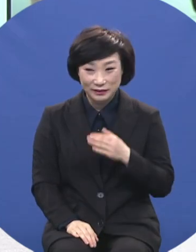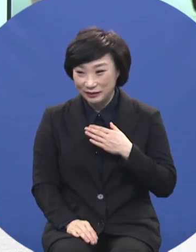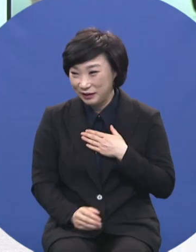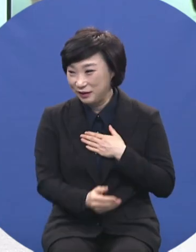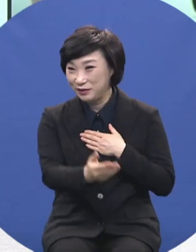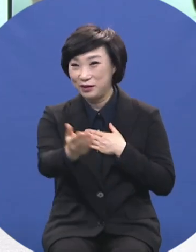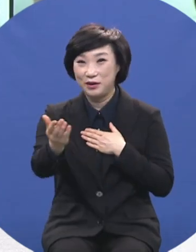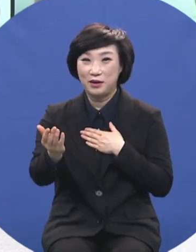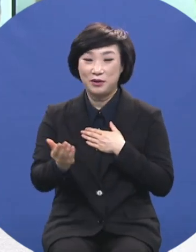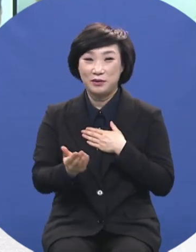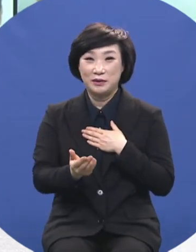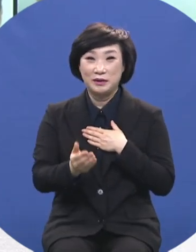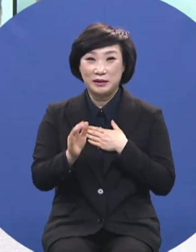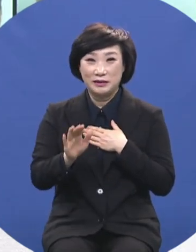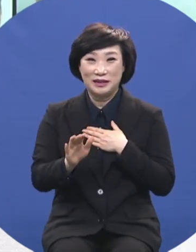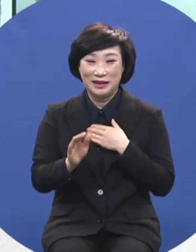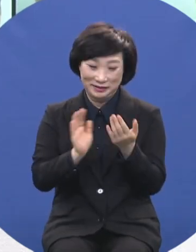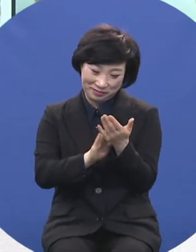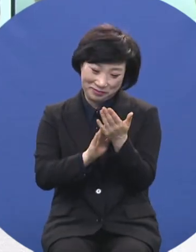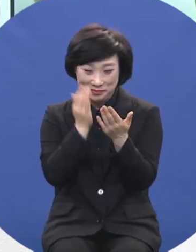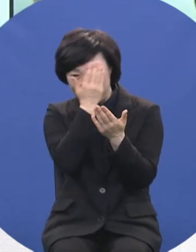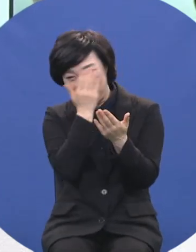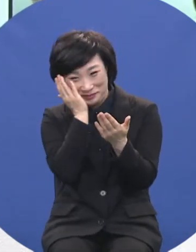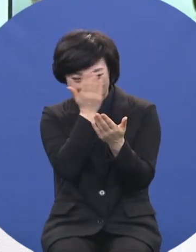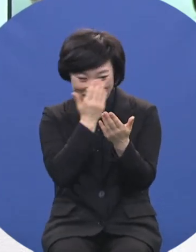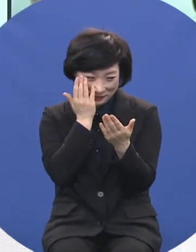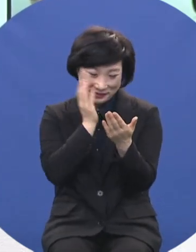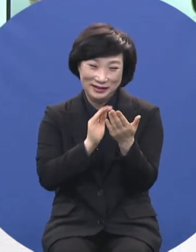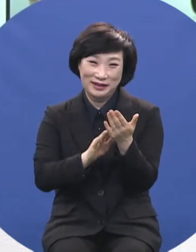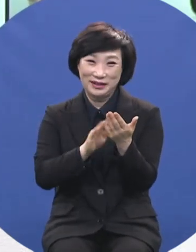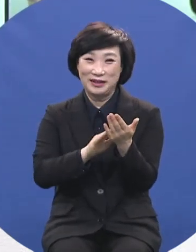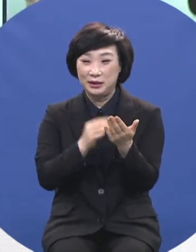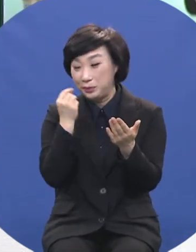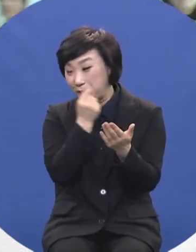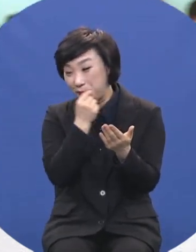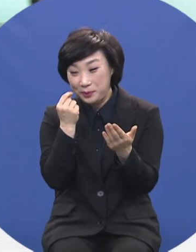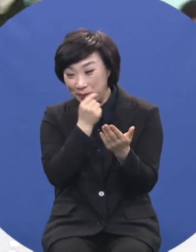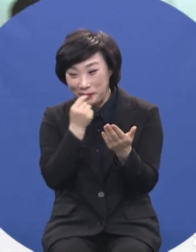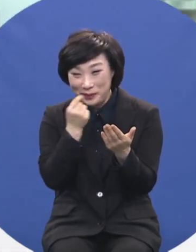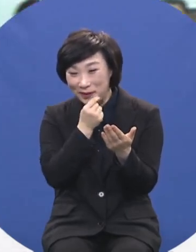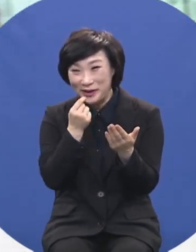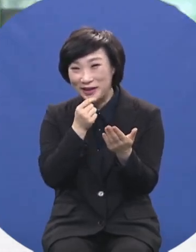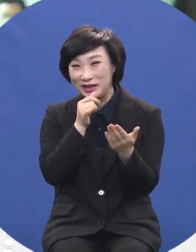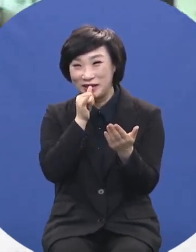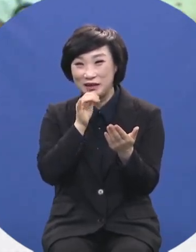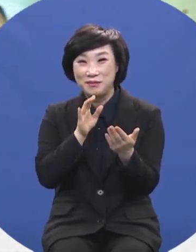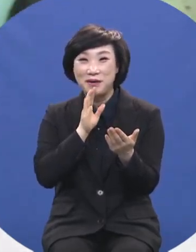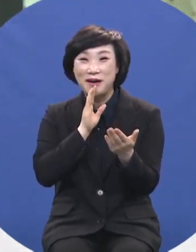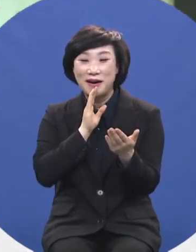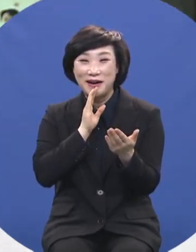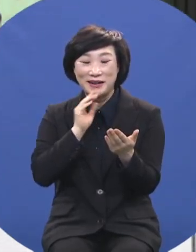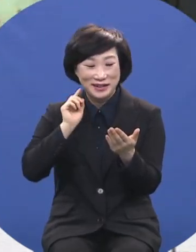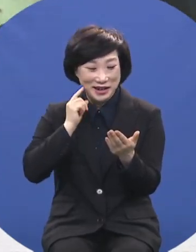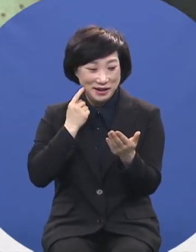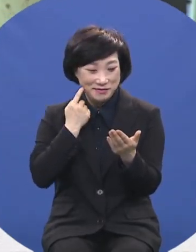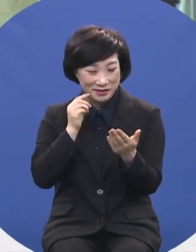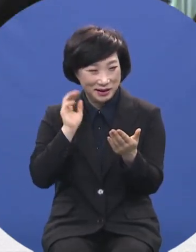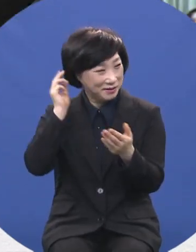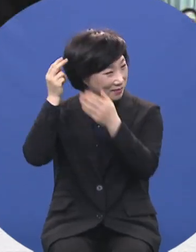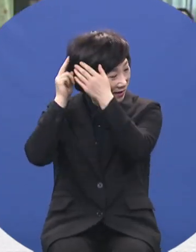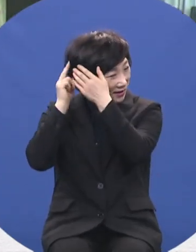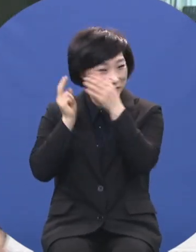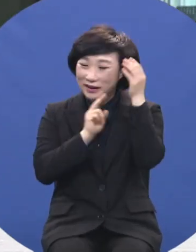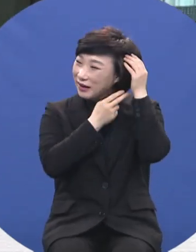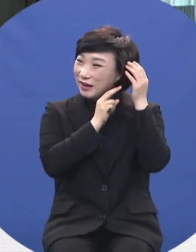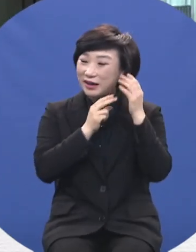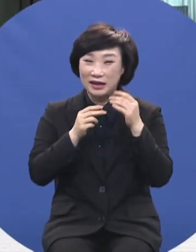여러분들은 분발르고 누주 바르고 이쁘게 하고